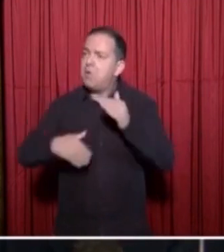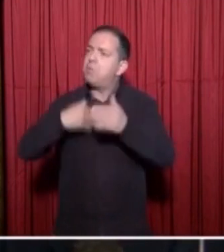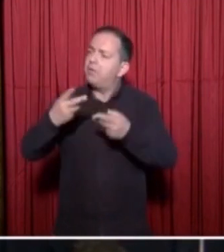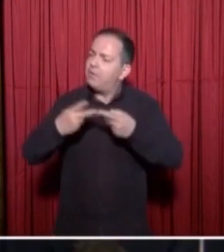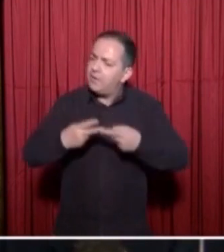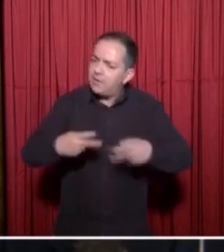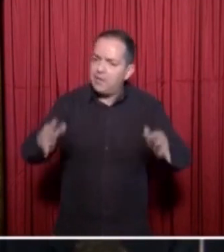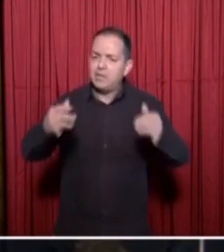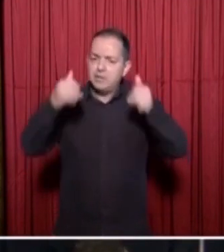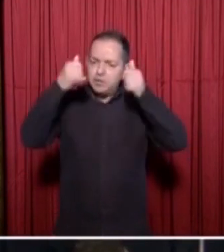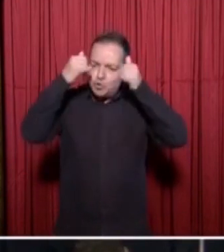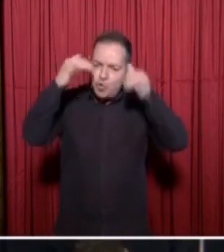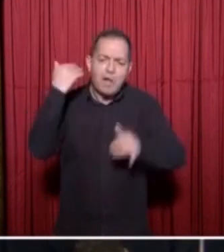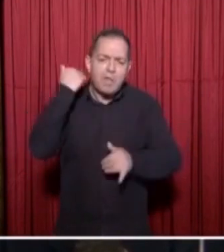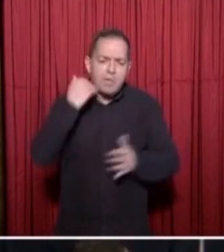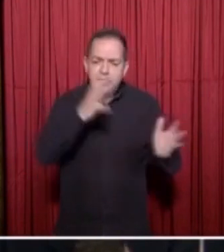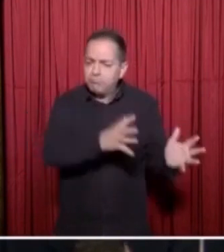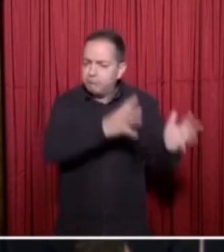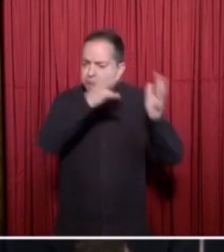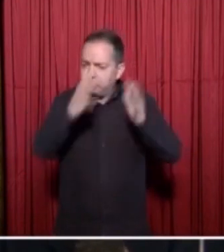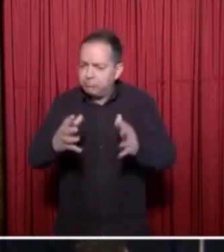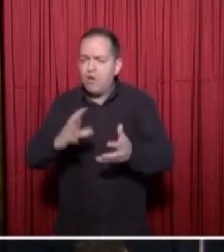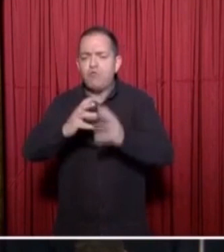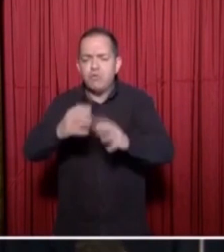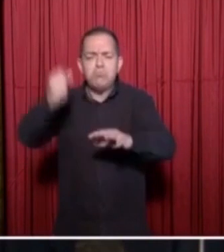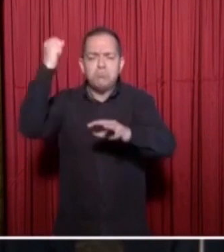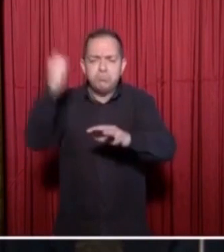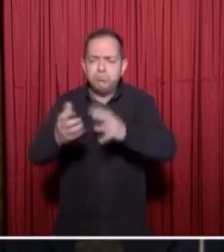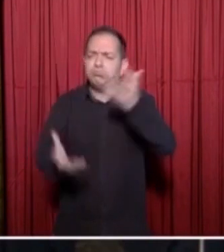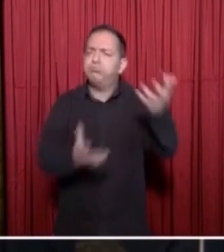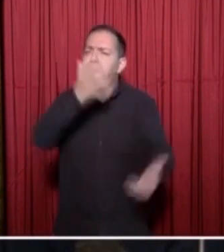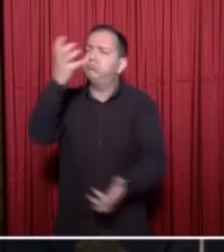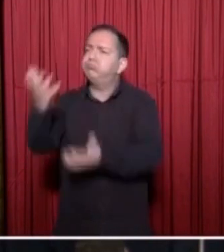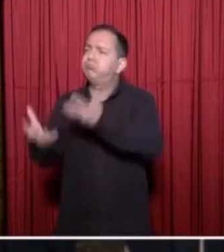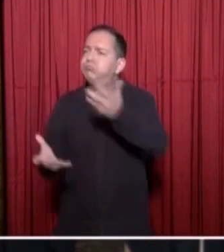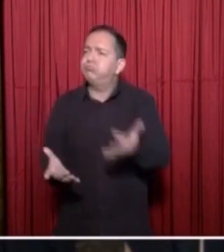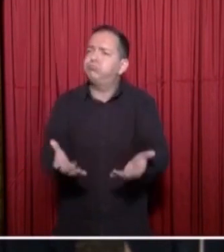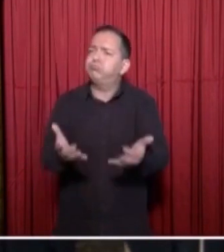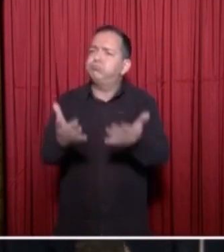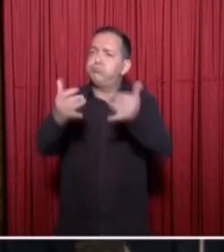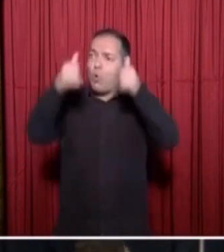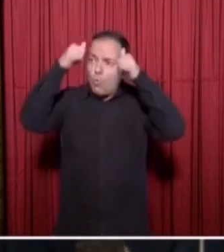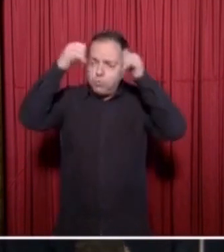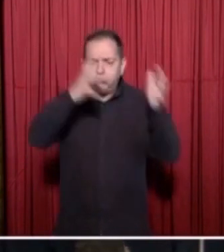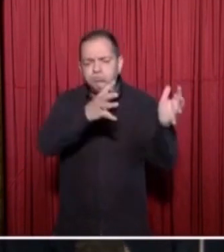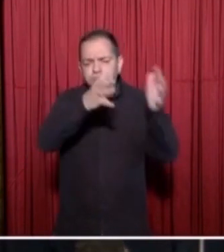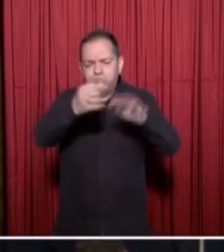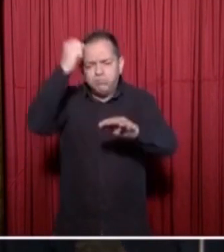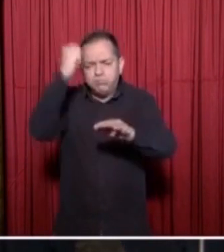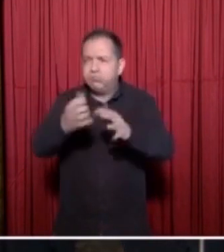Ιερουσαλήμ, τότε ευδοκίσεις θυσίαν δικαιοσύνης, αναφοράν και ολοκαυτώματα, τότε ανήσουσιν επί